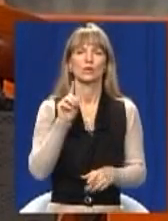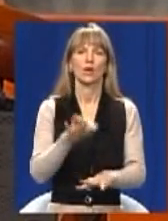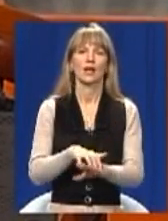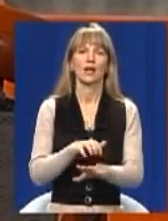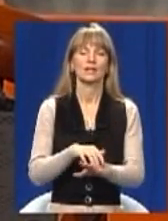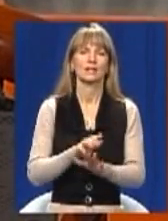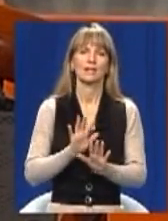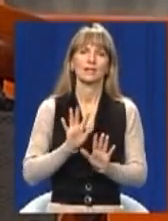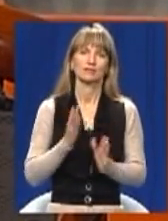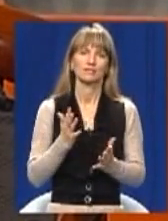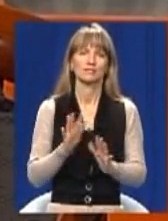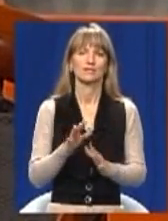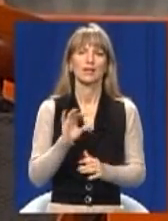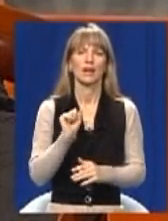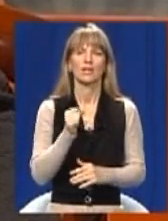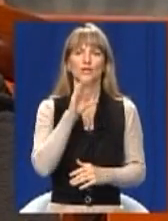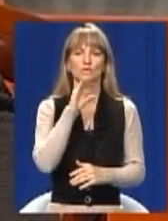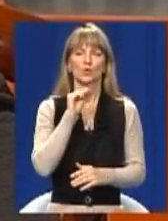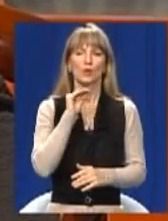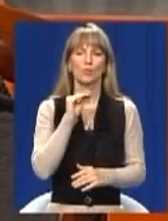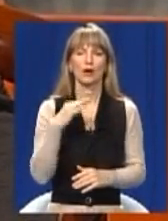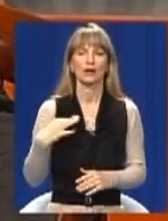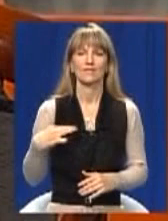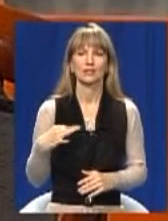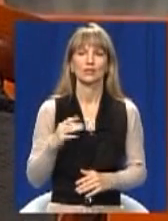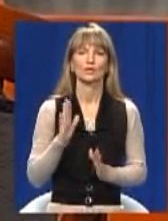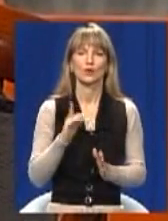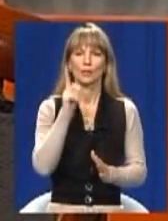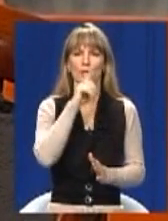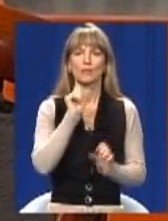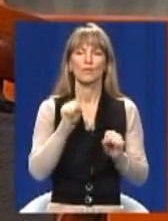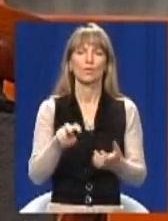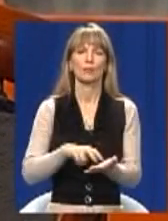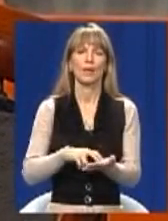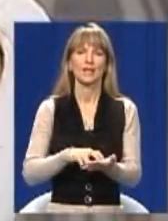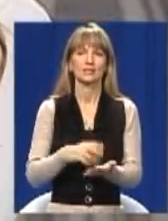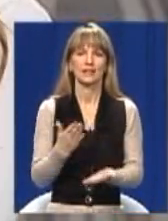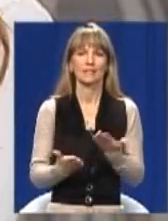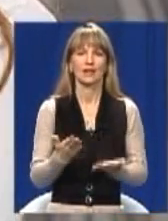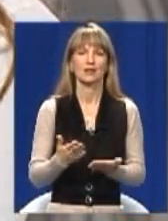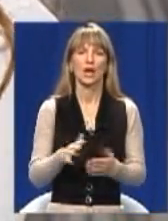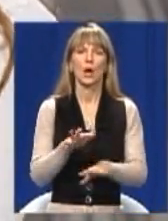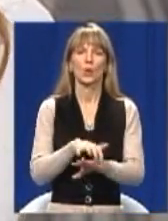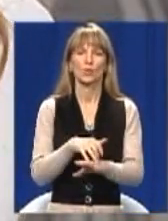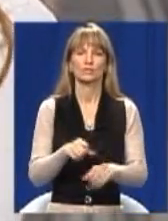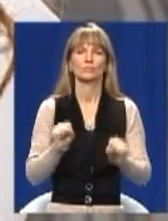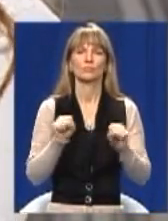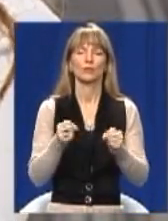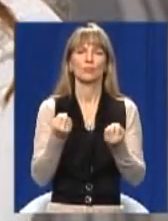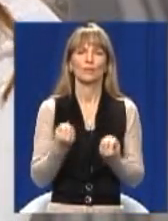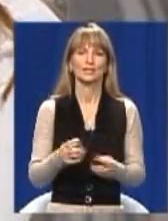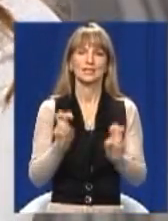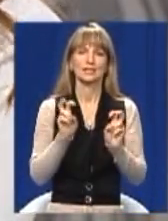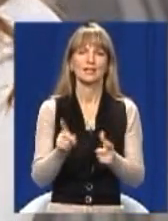не сильно это любят, а собаки, ну, как-то, может, им все равно, только маленькие могут бояться, может быть. Або навіть котики можуть просто сидіти